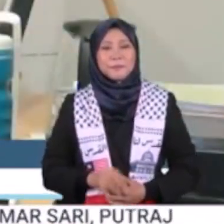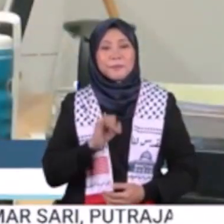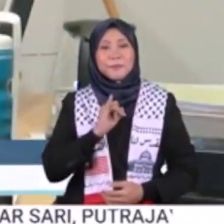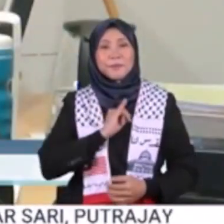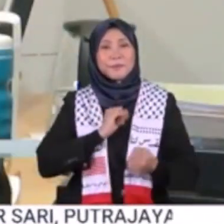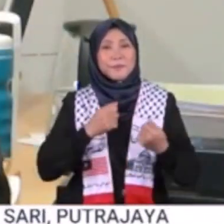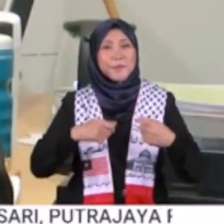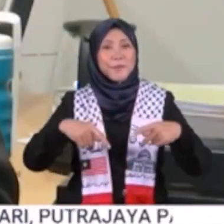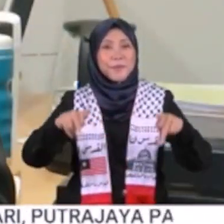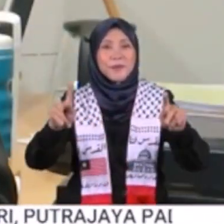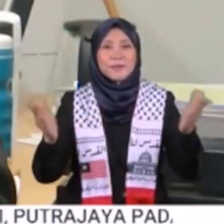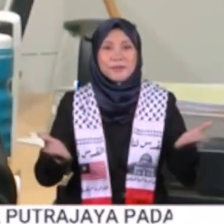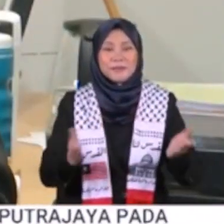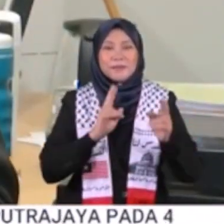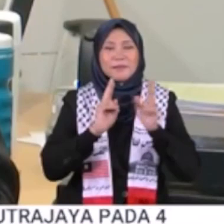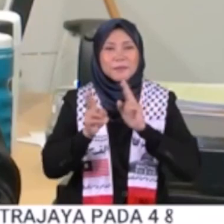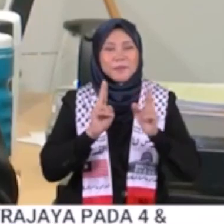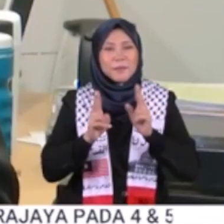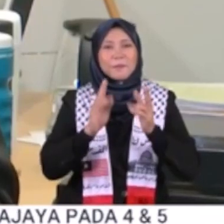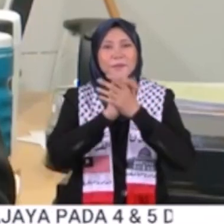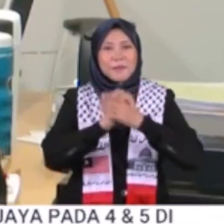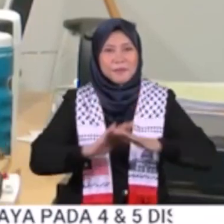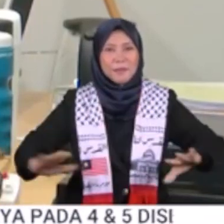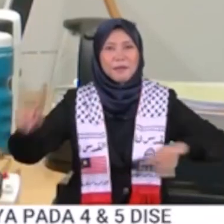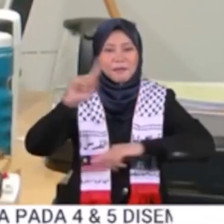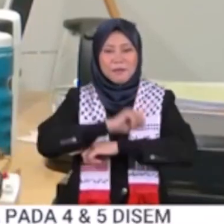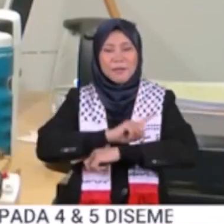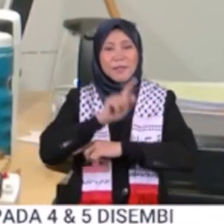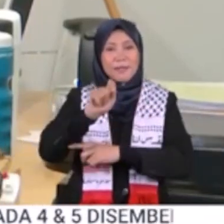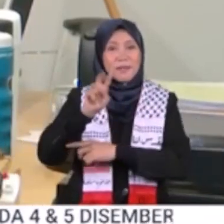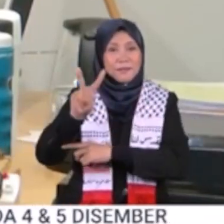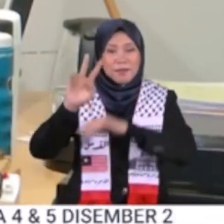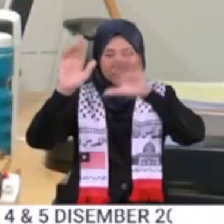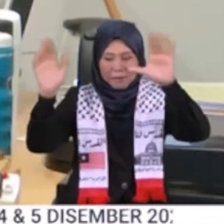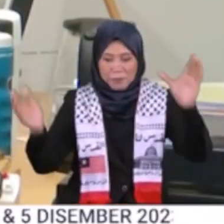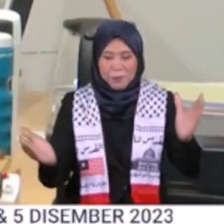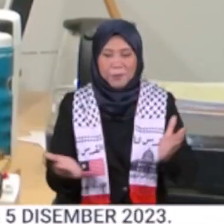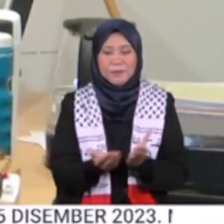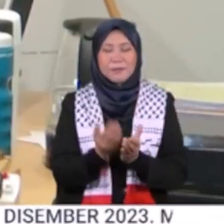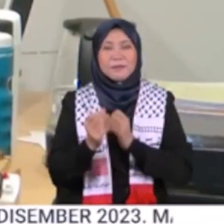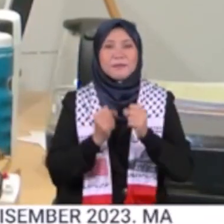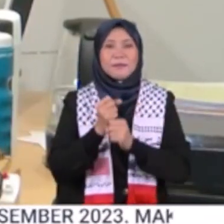Saya mengambil kesempatan ini untuk mengucapkan Selamat Hari Televisyen Sedunia